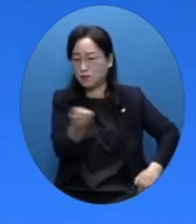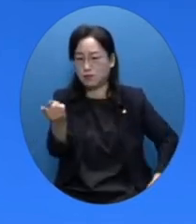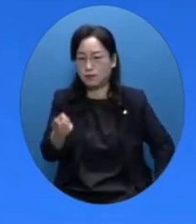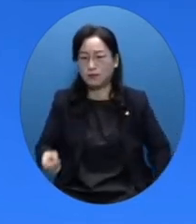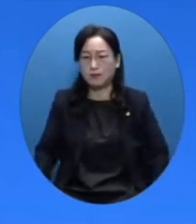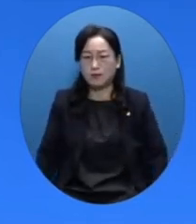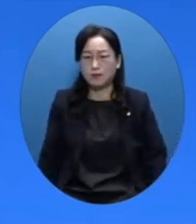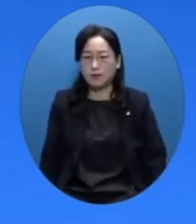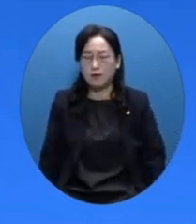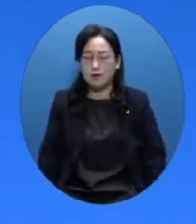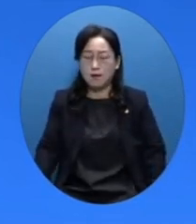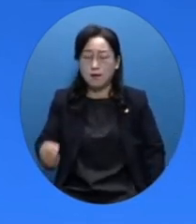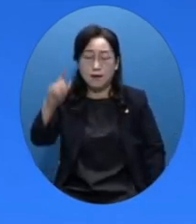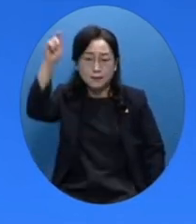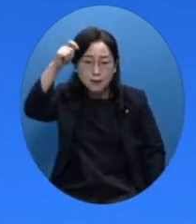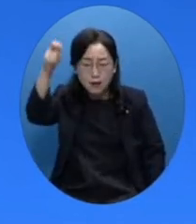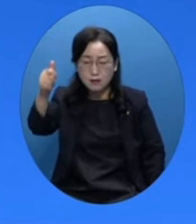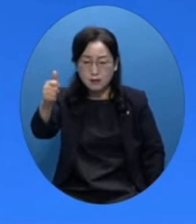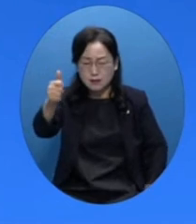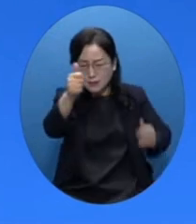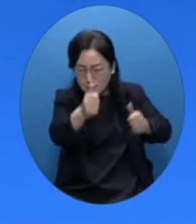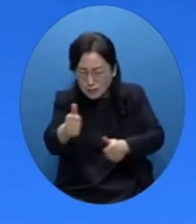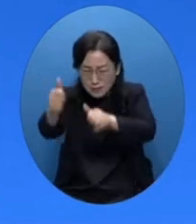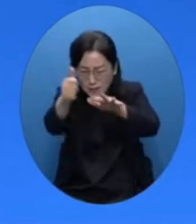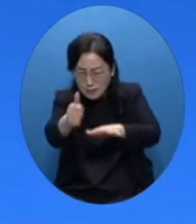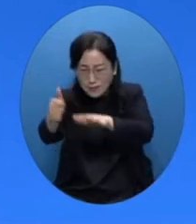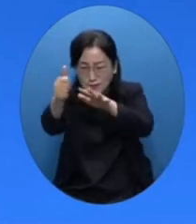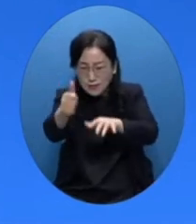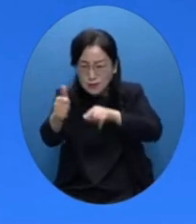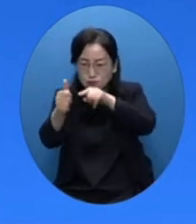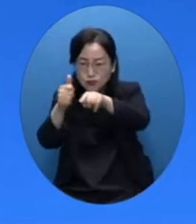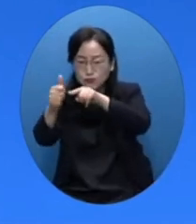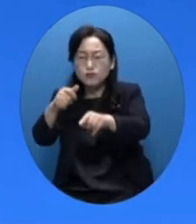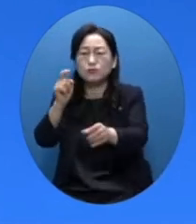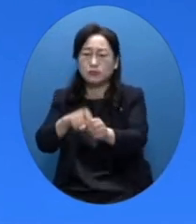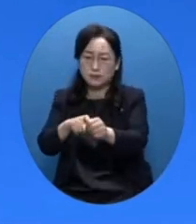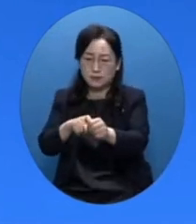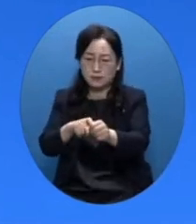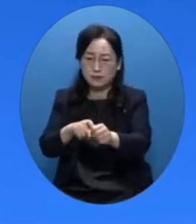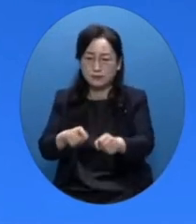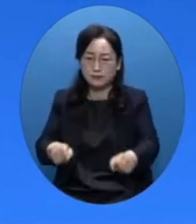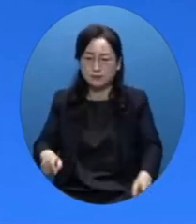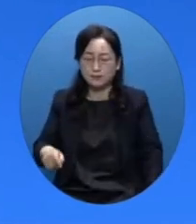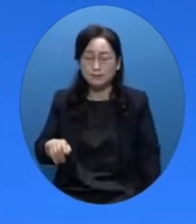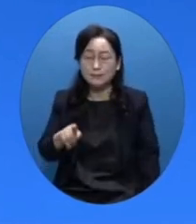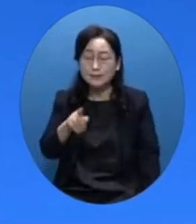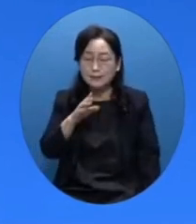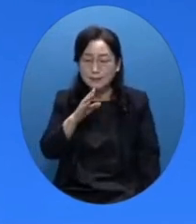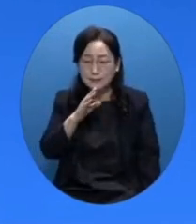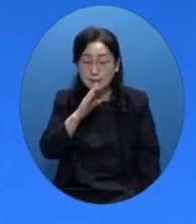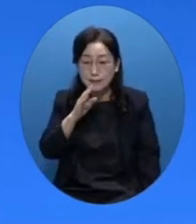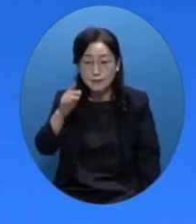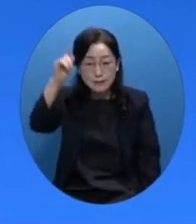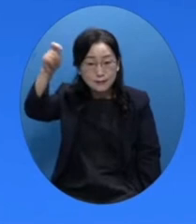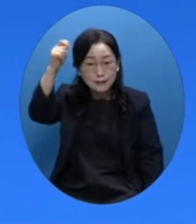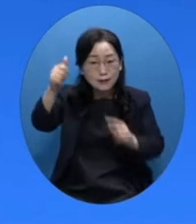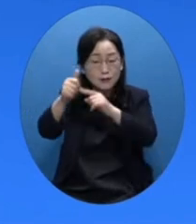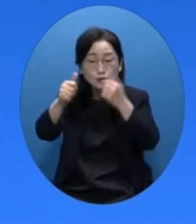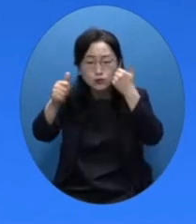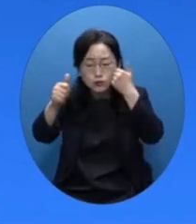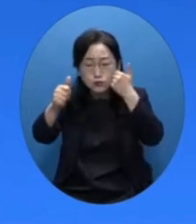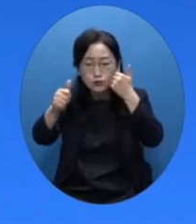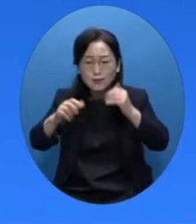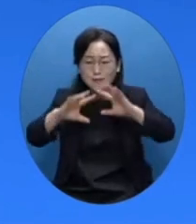그 가는 곳마다 그렇죠 가려주기 를 했던 것입니다 그런 나라에 큰 공을 세운 영웅